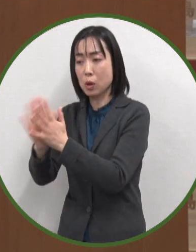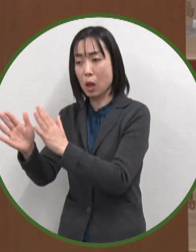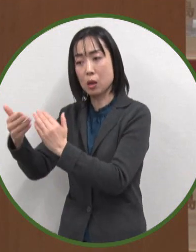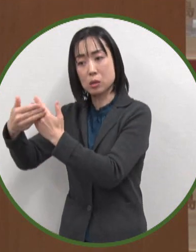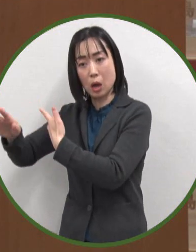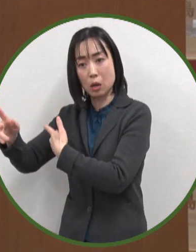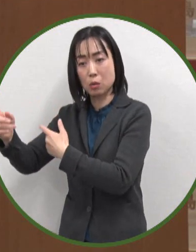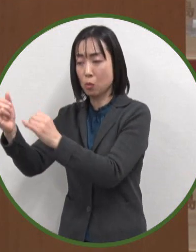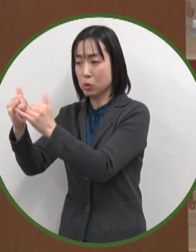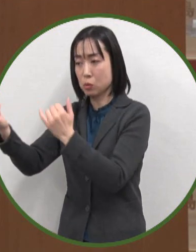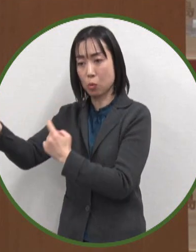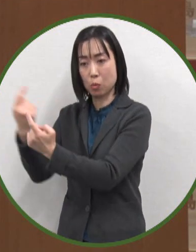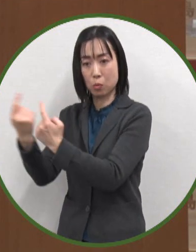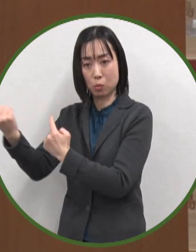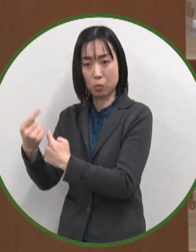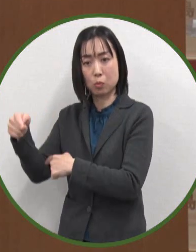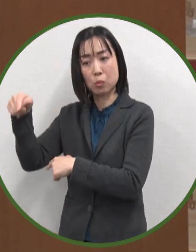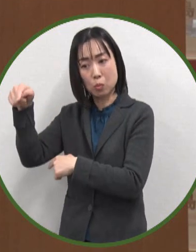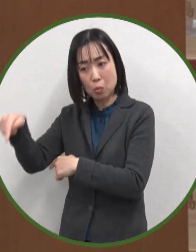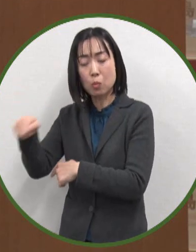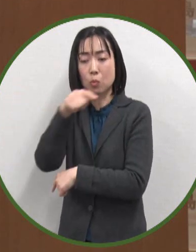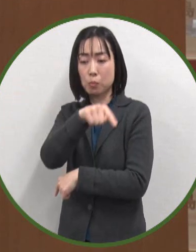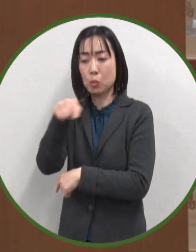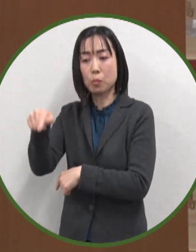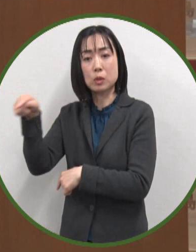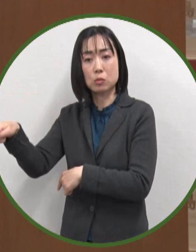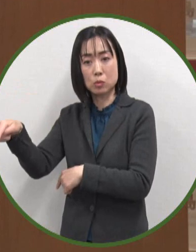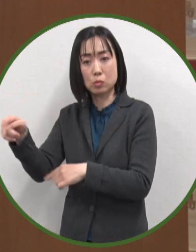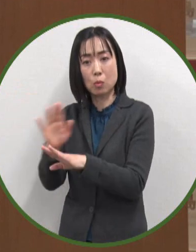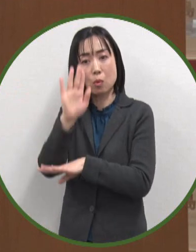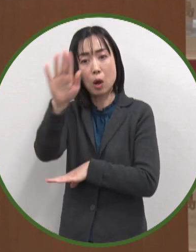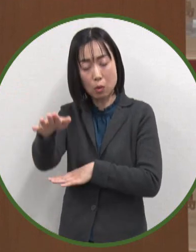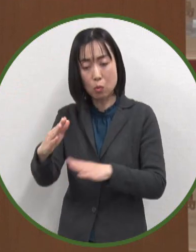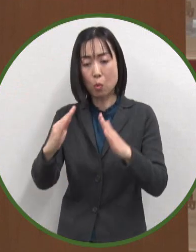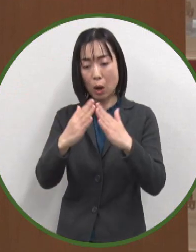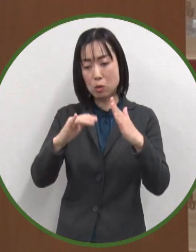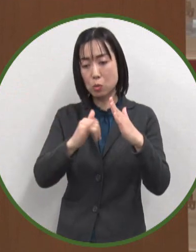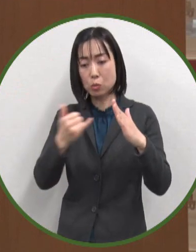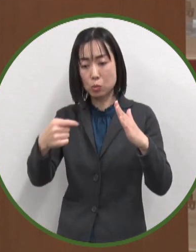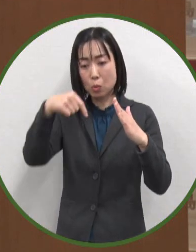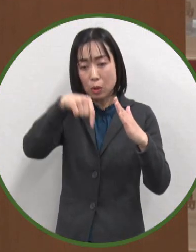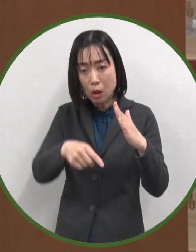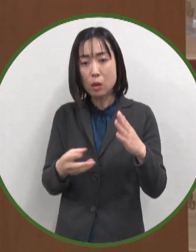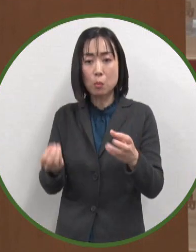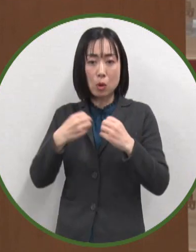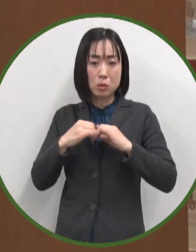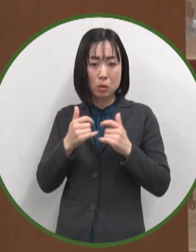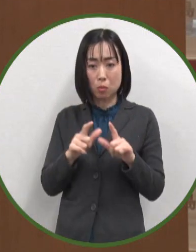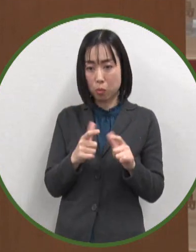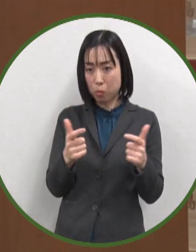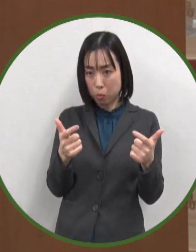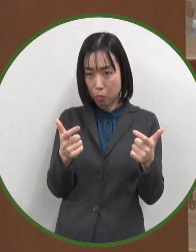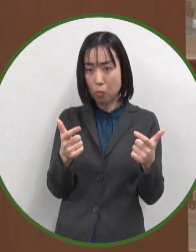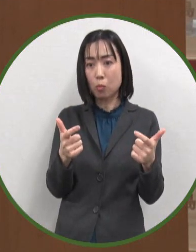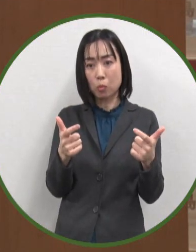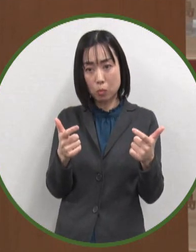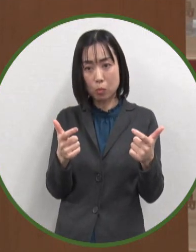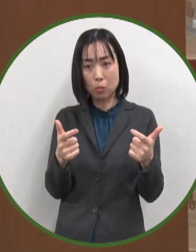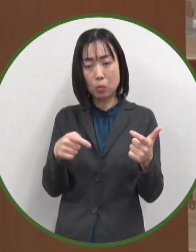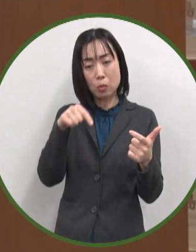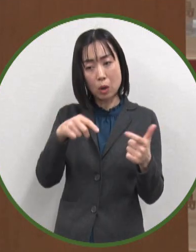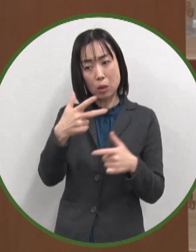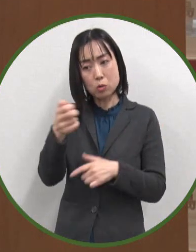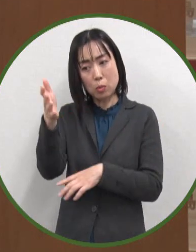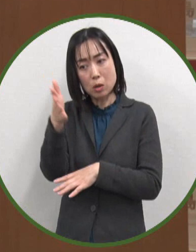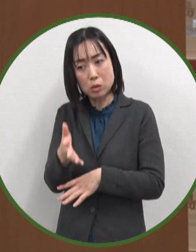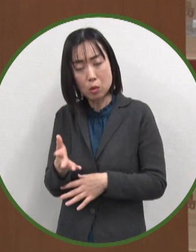がその後家庭内などにも広がって、結果的に約7割の感染の原因となっ